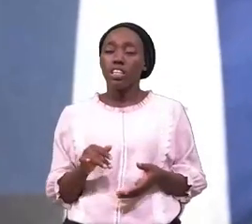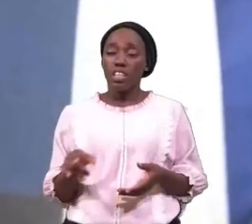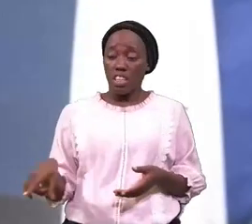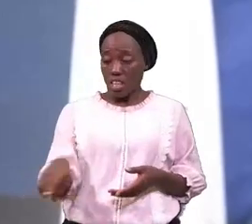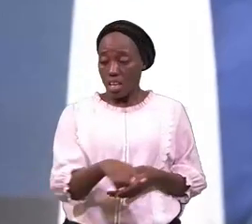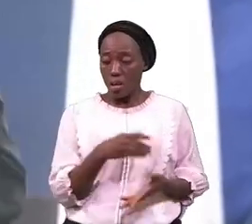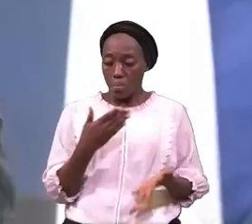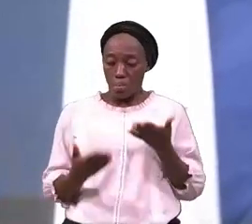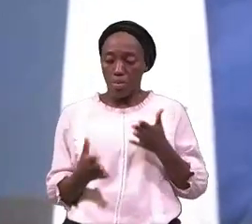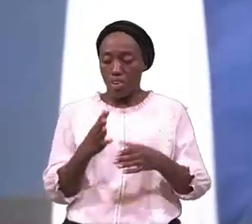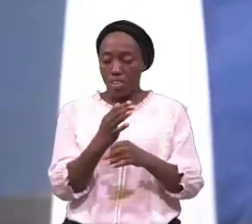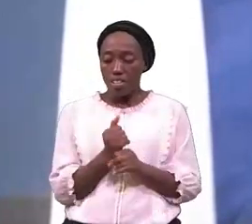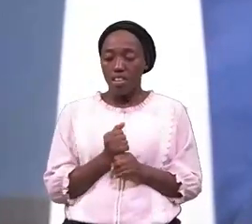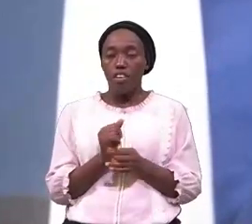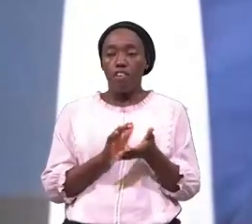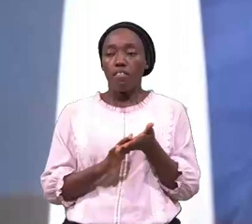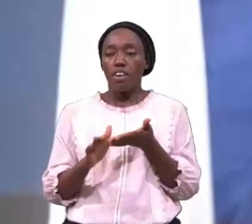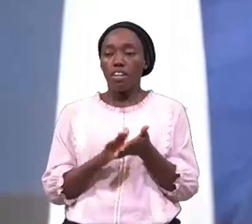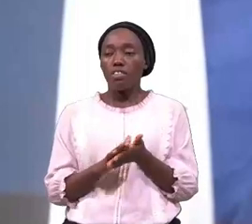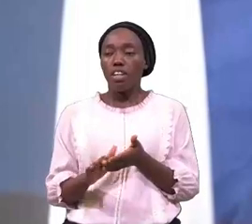pour qu'ils reçoivent le pardon des péchés.